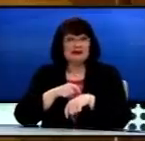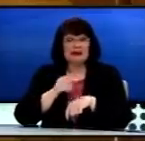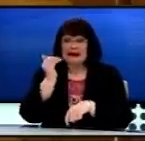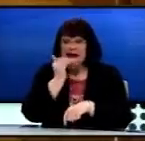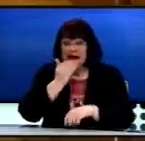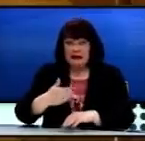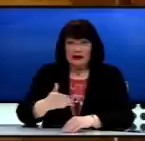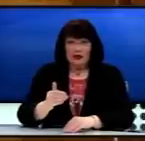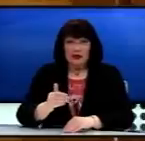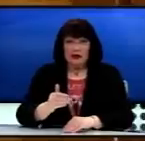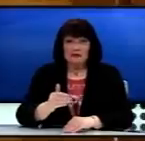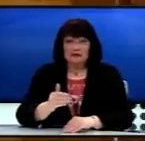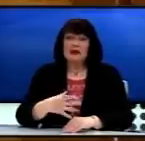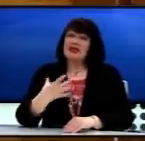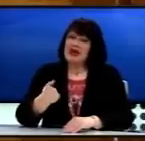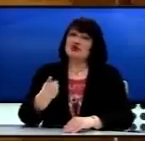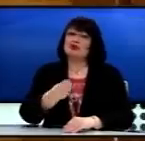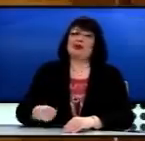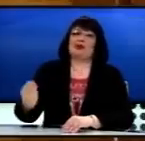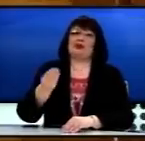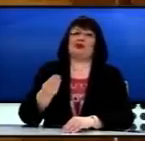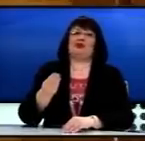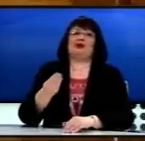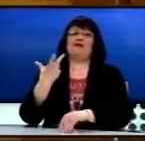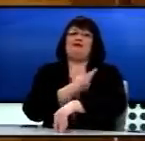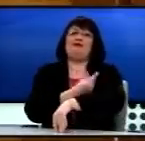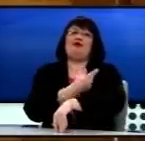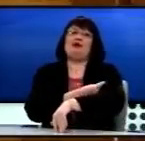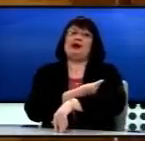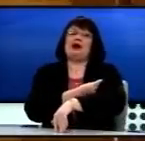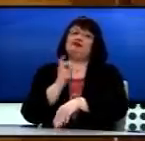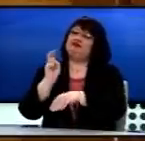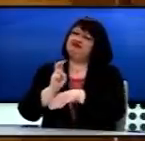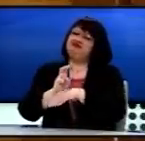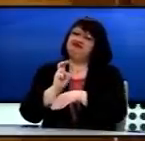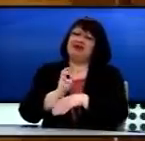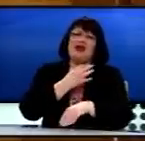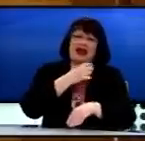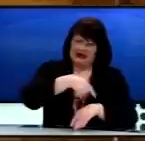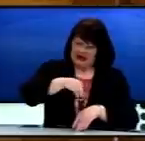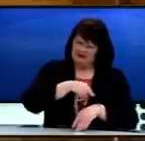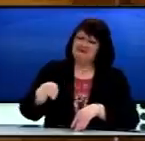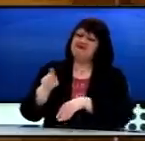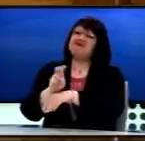πολύ σύντομα, που θα έχουμε περισσότερα εμβόλια από όσα θα χρειαζόμαστε. Γιατί όλες οι